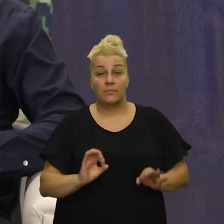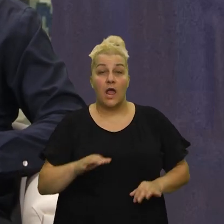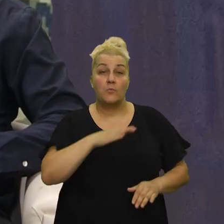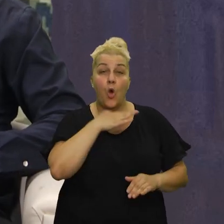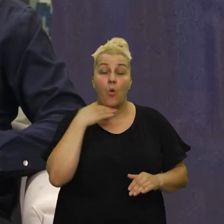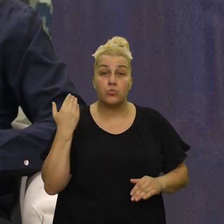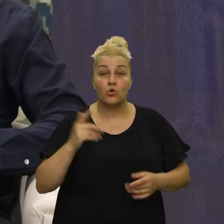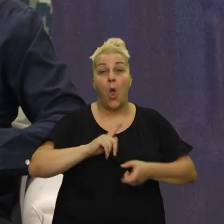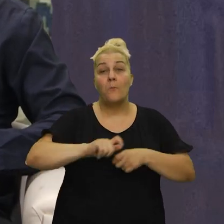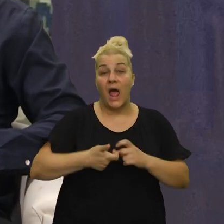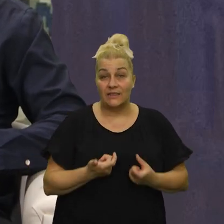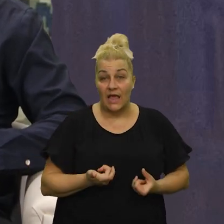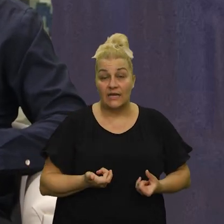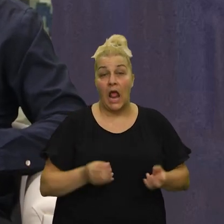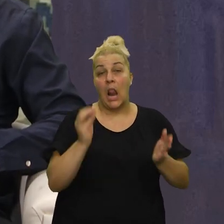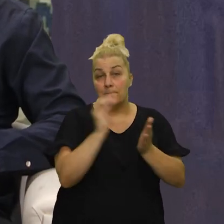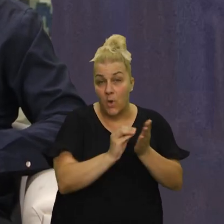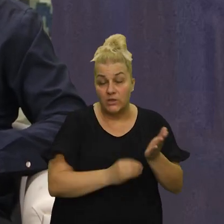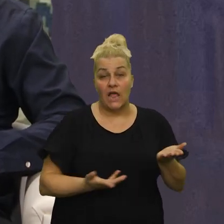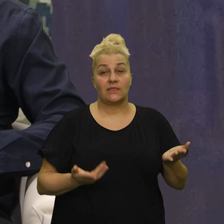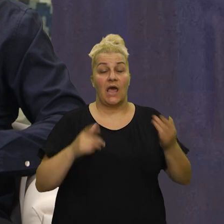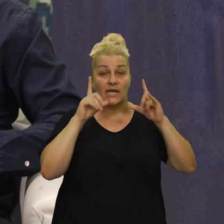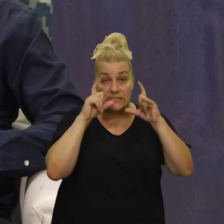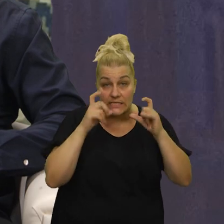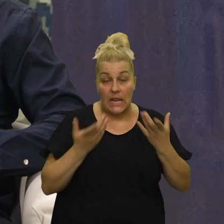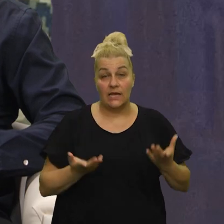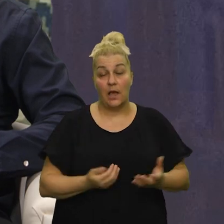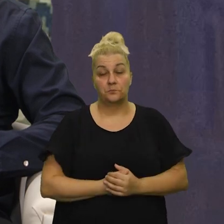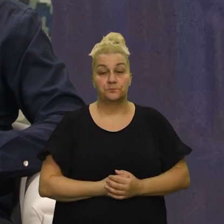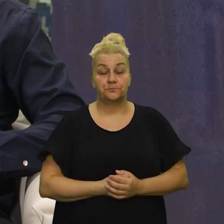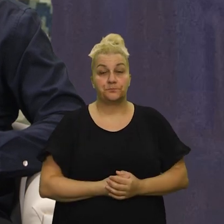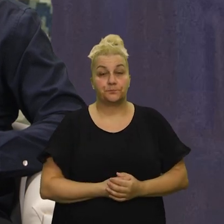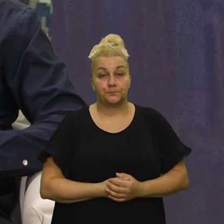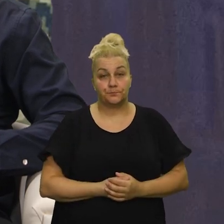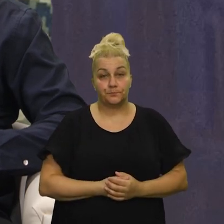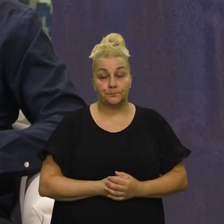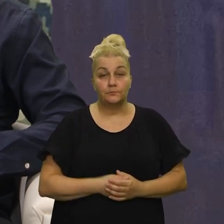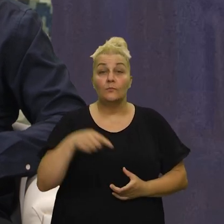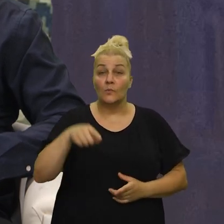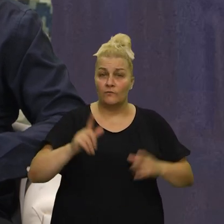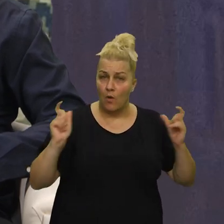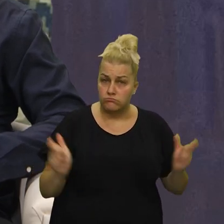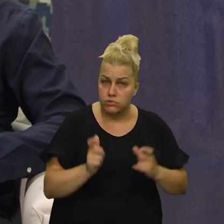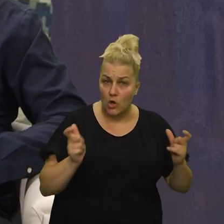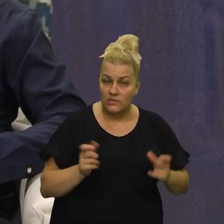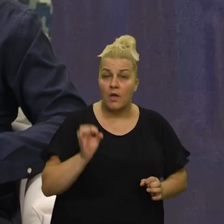tih materijala, podataka, slika. Ova proslava zaista na